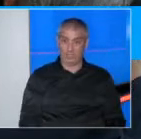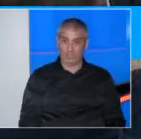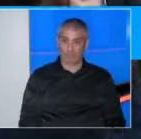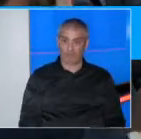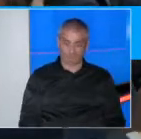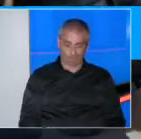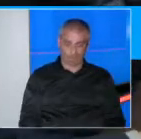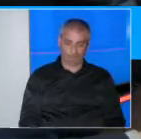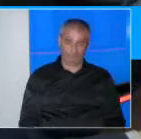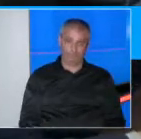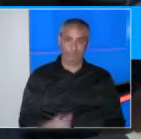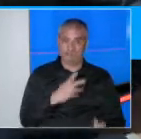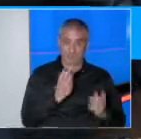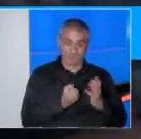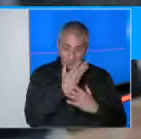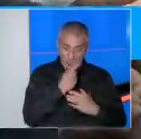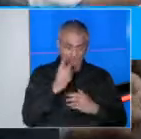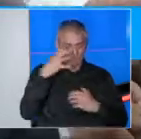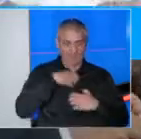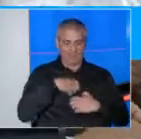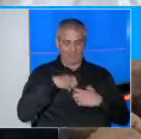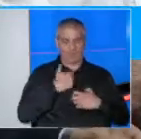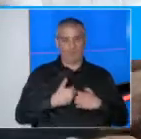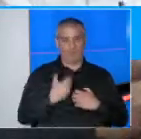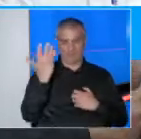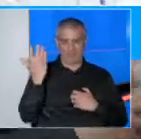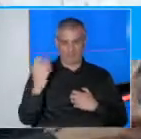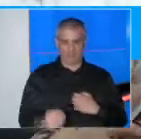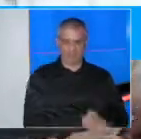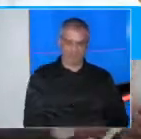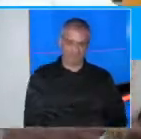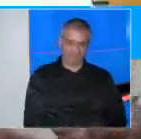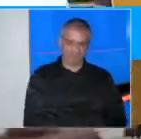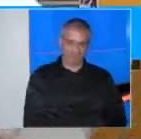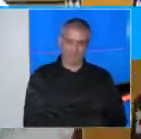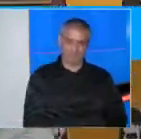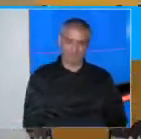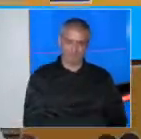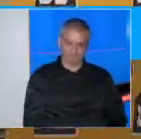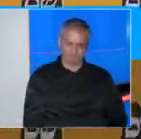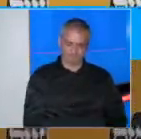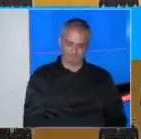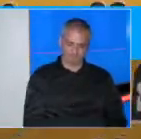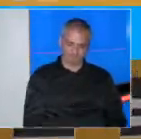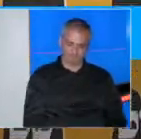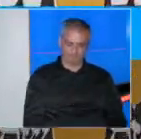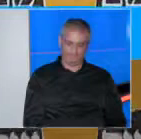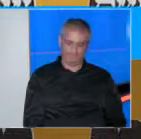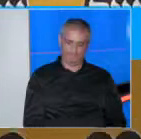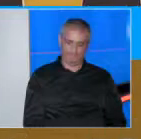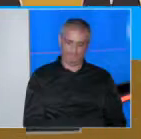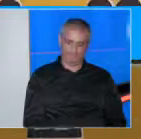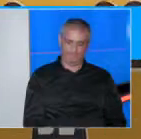תקום, יתגעגעו לשר פנים, לשר פריפריה כזה. זה, לצערנו הרב, זאת הקואליציה